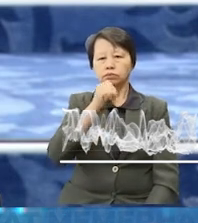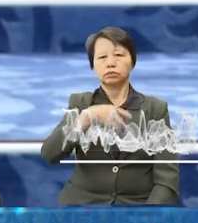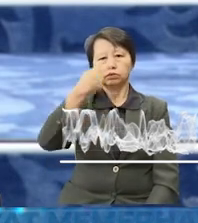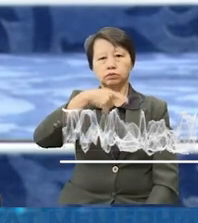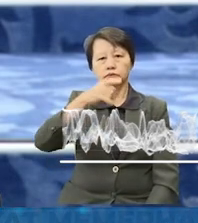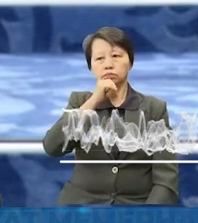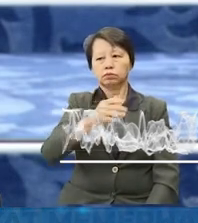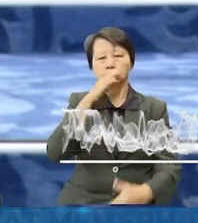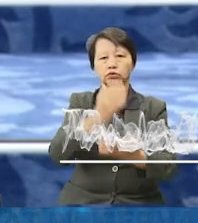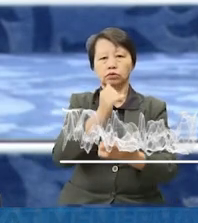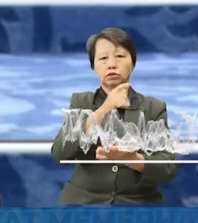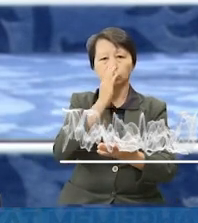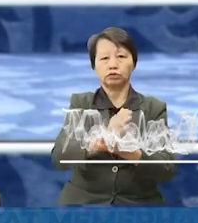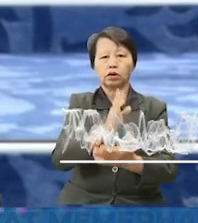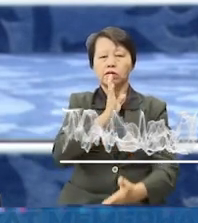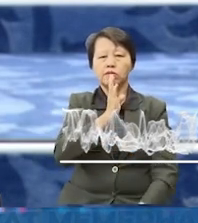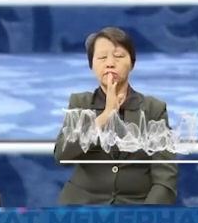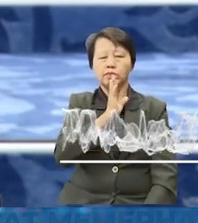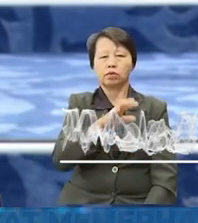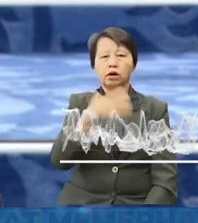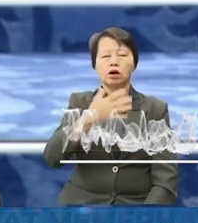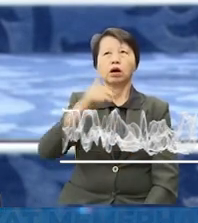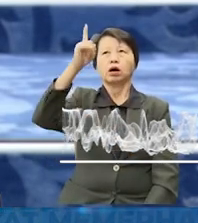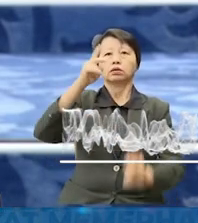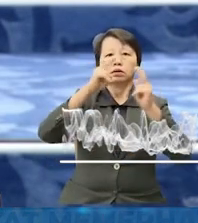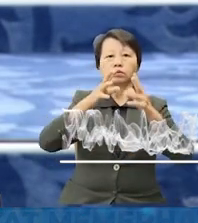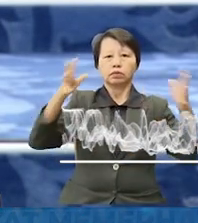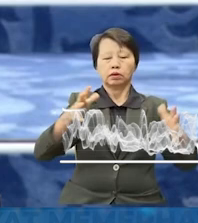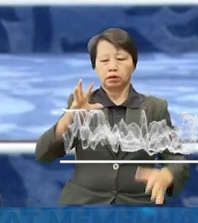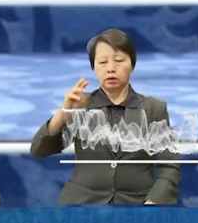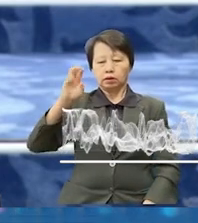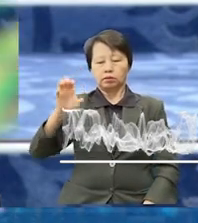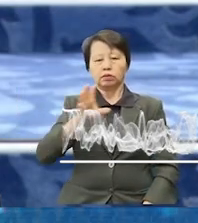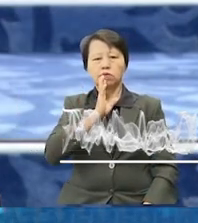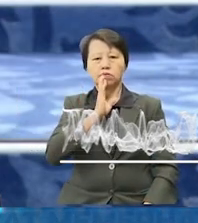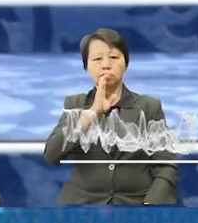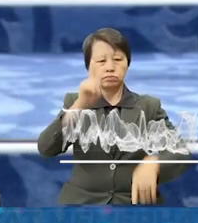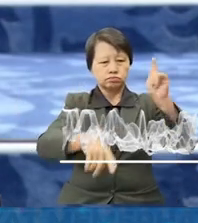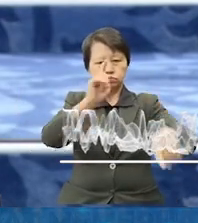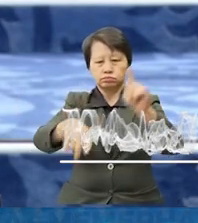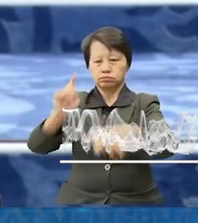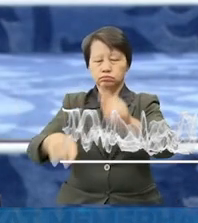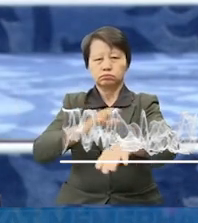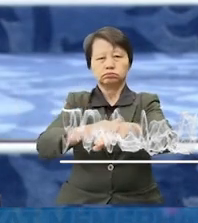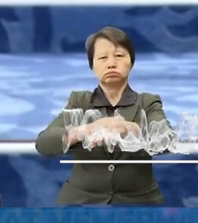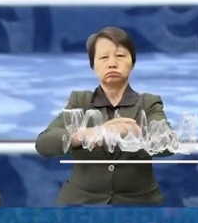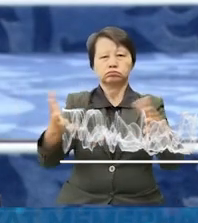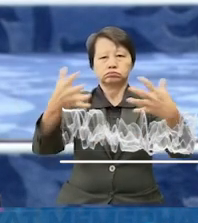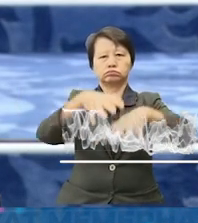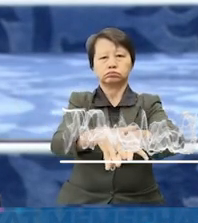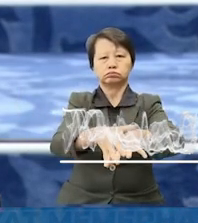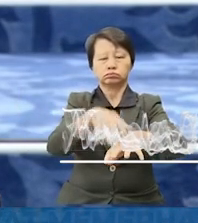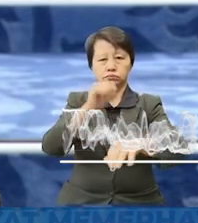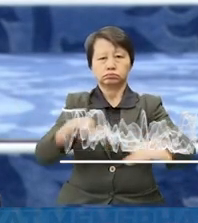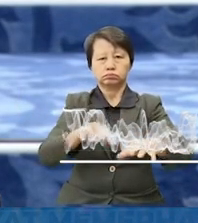we did not stop. The MC just reminded that this is a multi-religious gathering and we ought to do